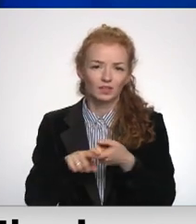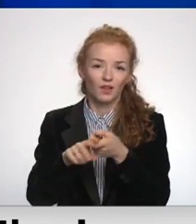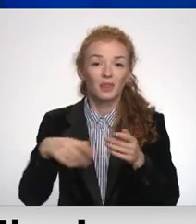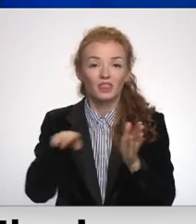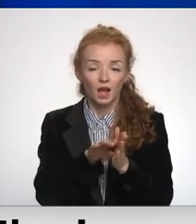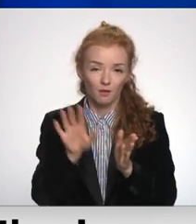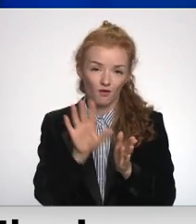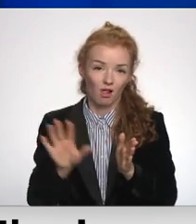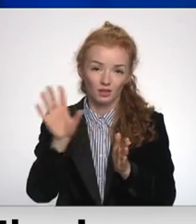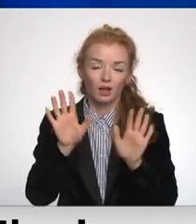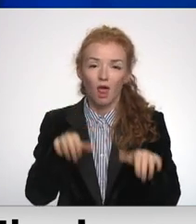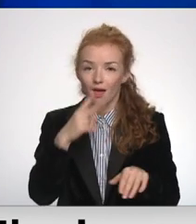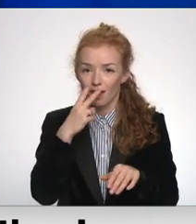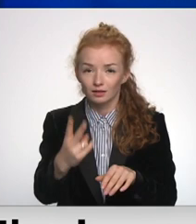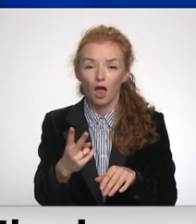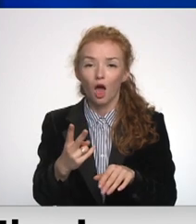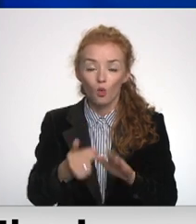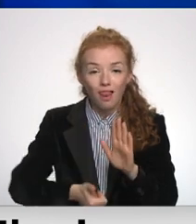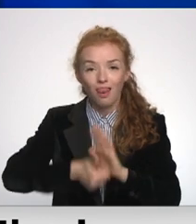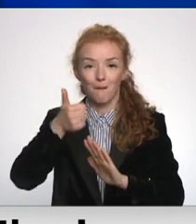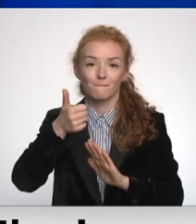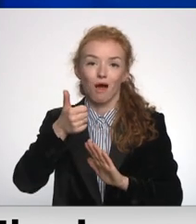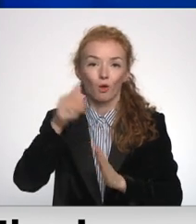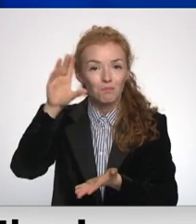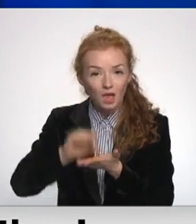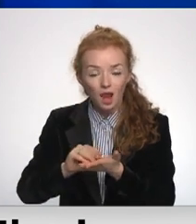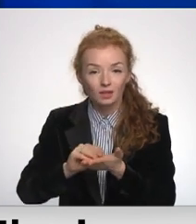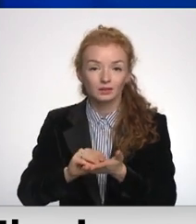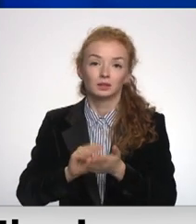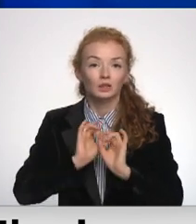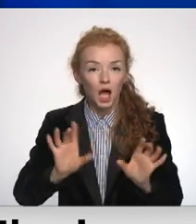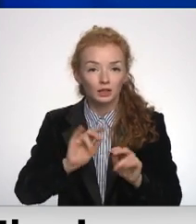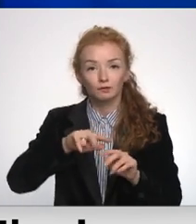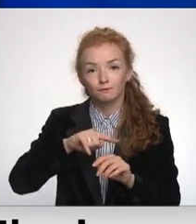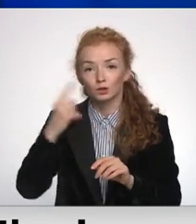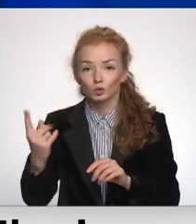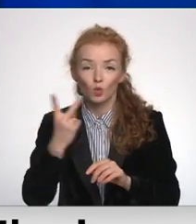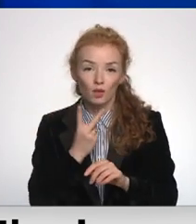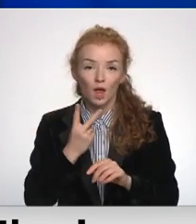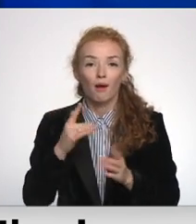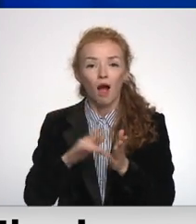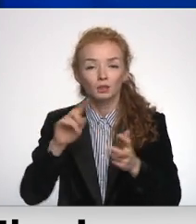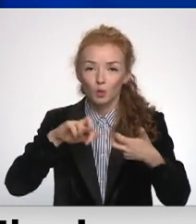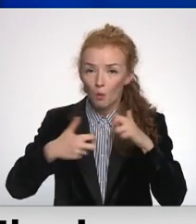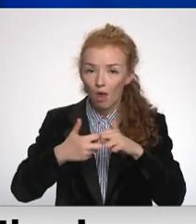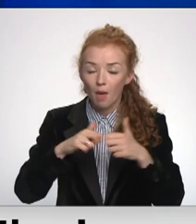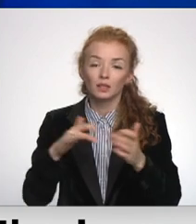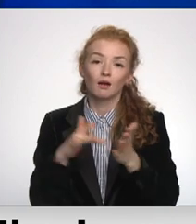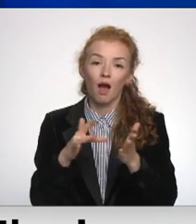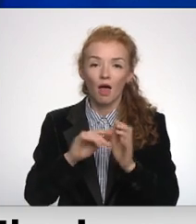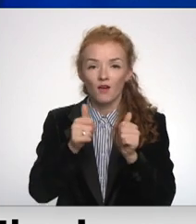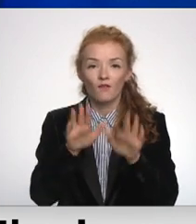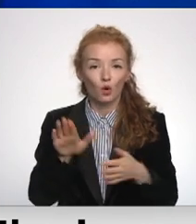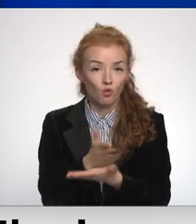dalībvalstis, lai redzētu labāko praksi, dalītos ar to un arī uzzinātu, kur ir grūtības un kādi varētu būt